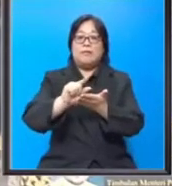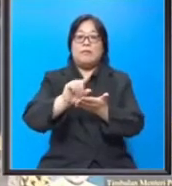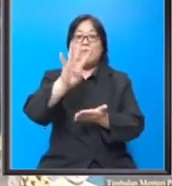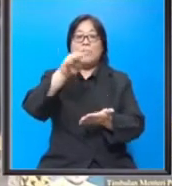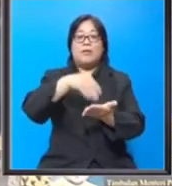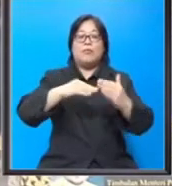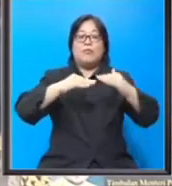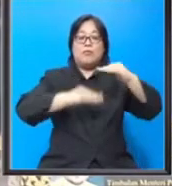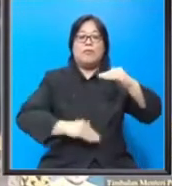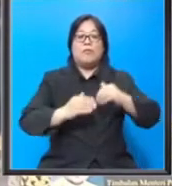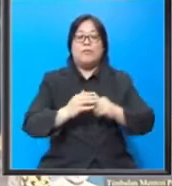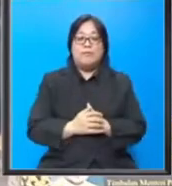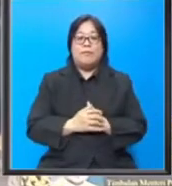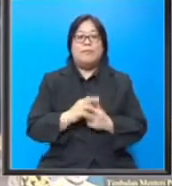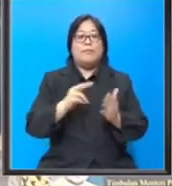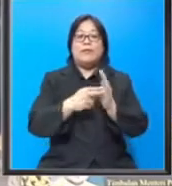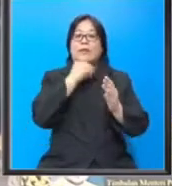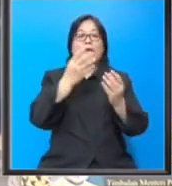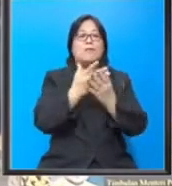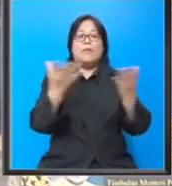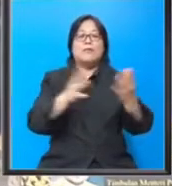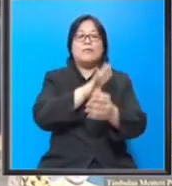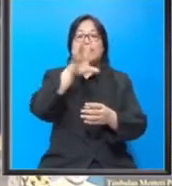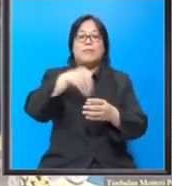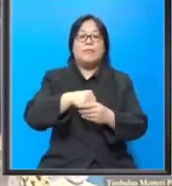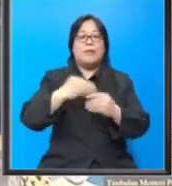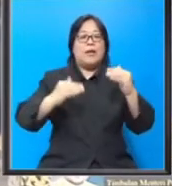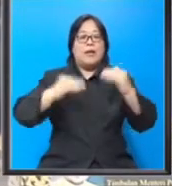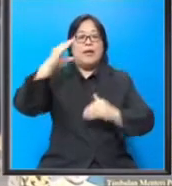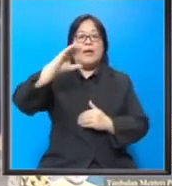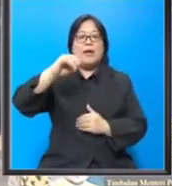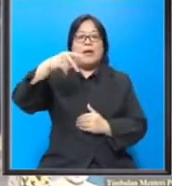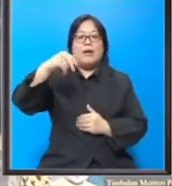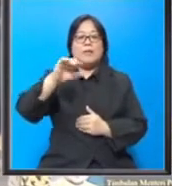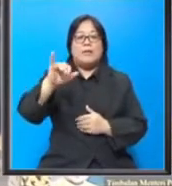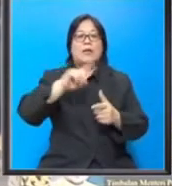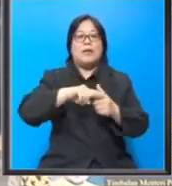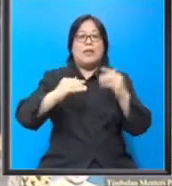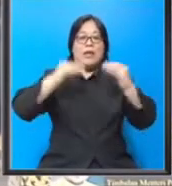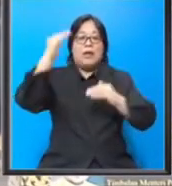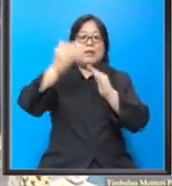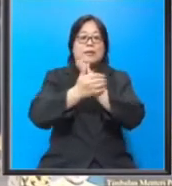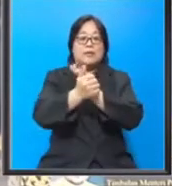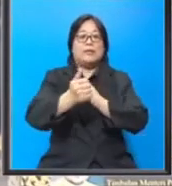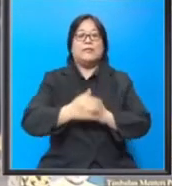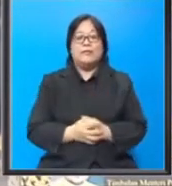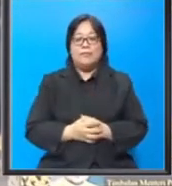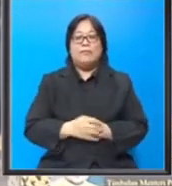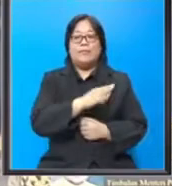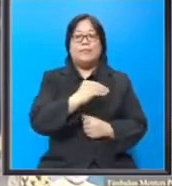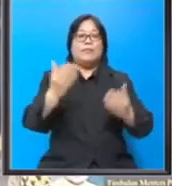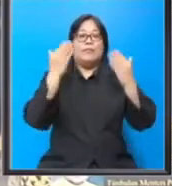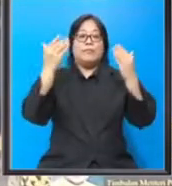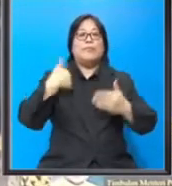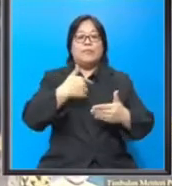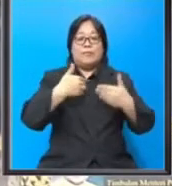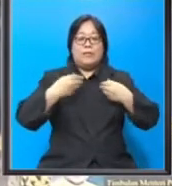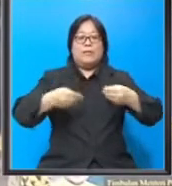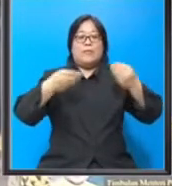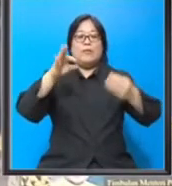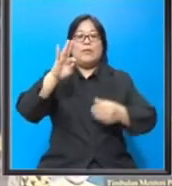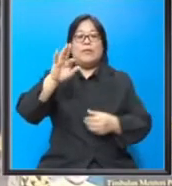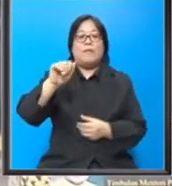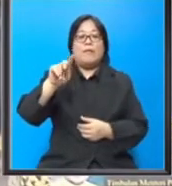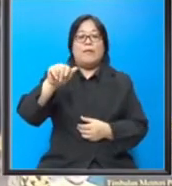pakai Bu ke bawah jadi tidak banyak sangat melibatkan yang Eka Prasetya terpenuhi skill seperti mereka dibangkitkan dan Alhamdulillah kita ada bagi